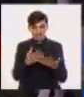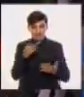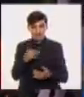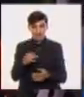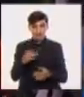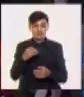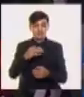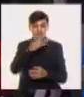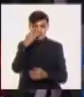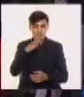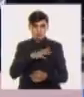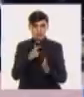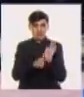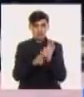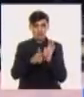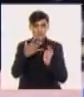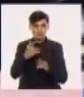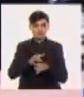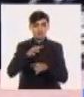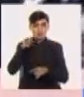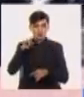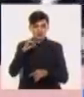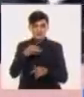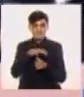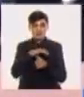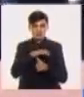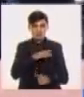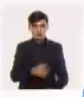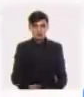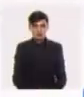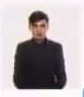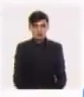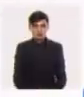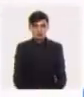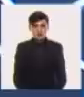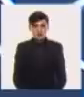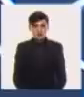в небо поднялись 75 самолетов и вертолетов.